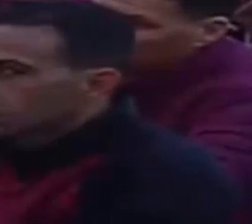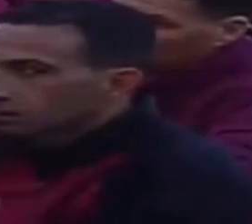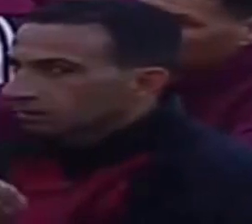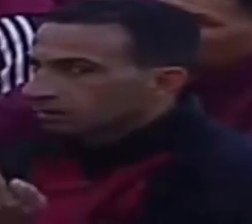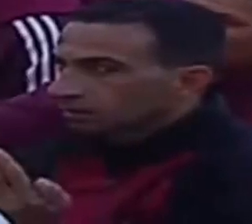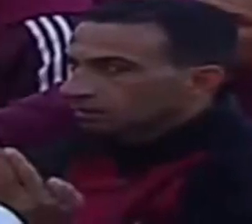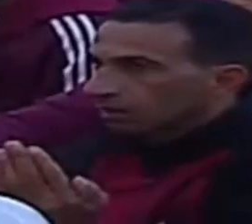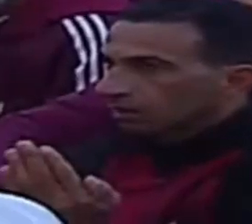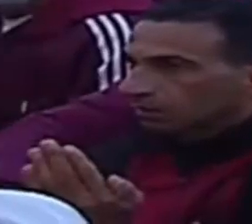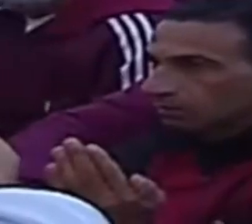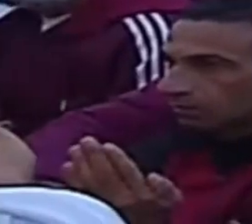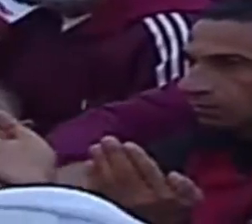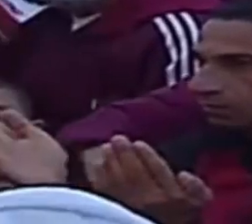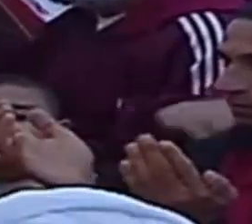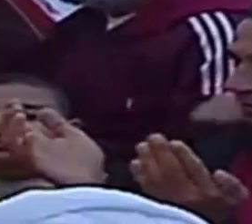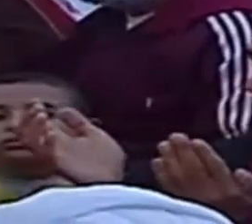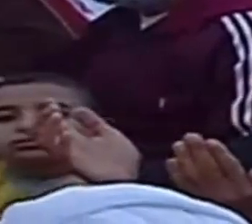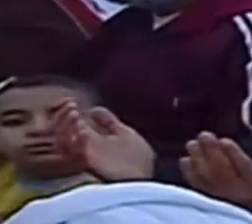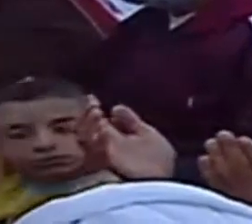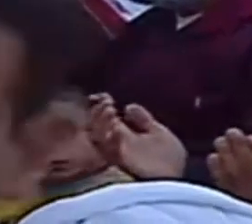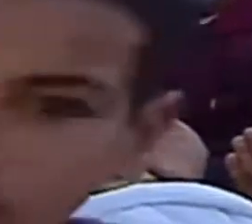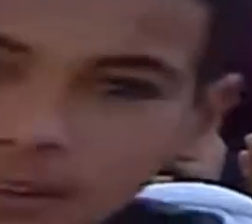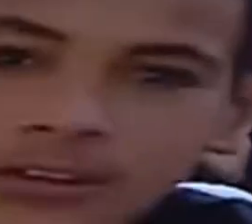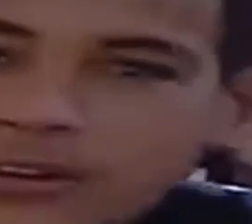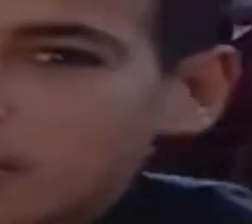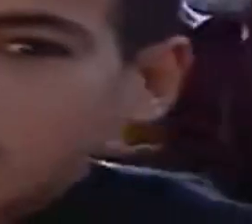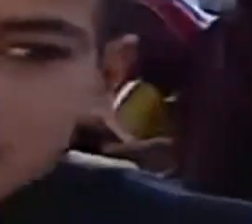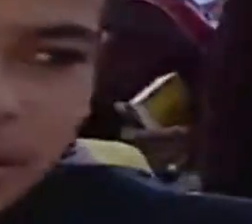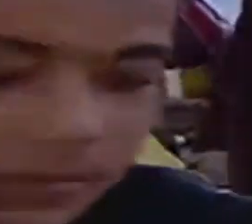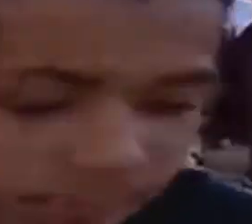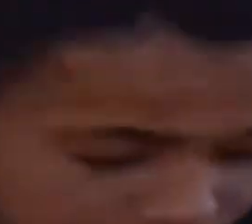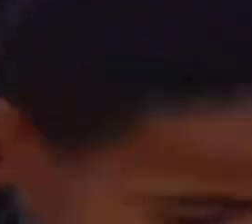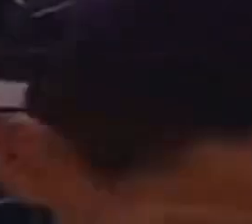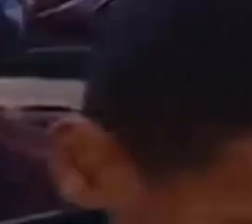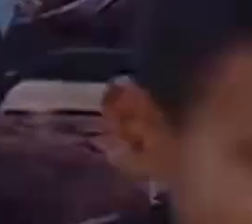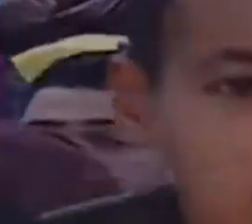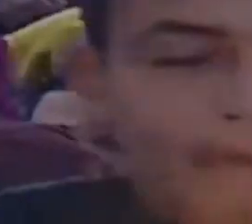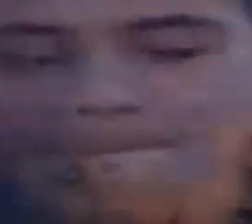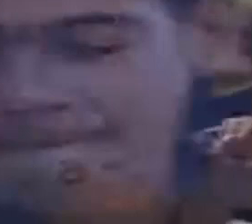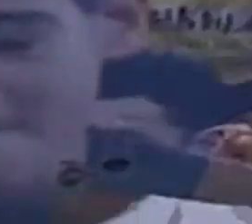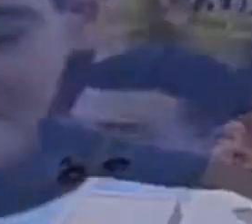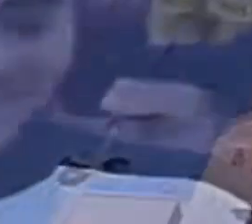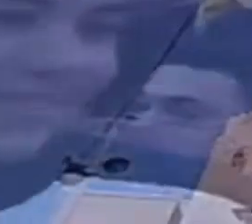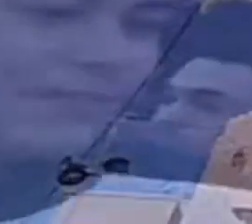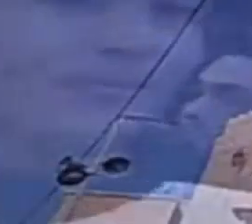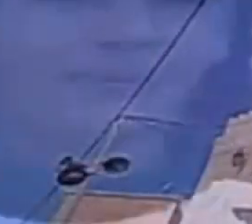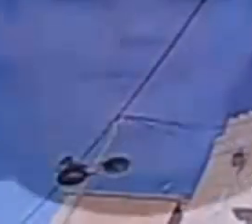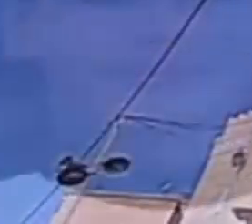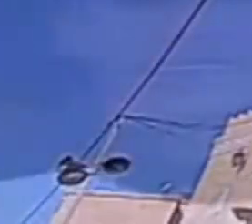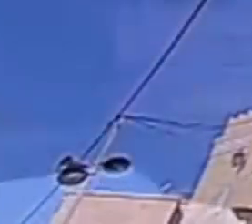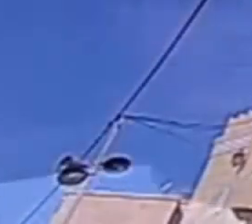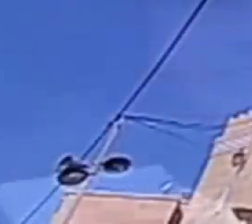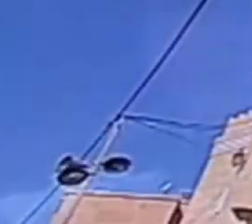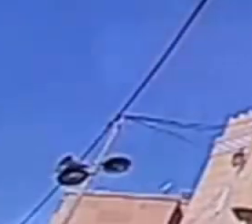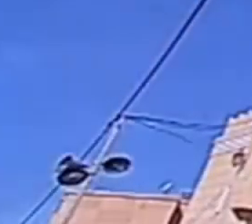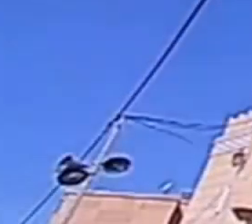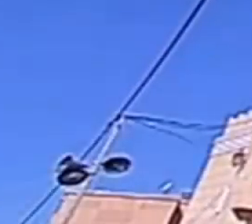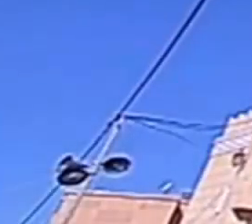نظمأ بعدها ابدا. وصل اللهم وسلم وزد وبارك على حبيبنا محمد صلى الله